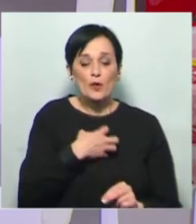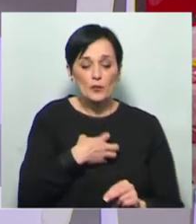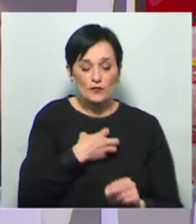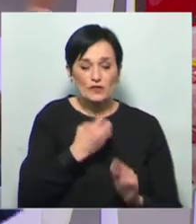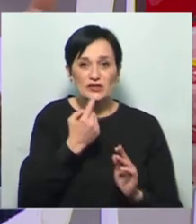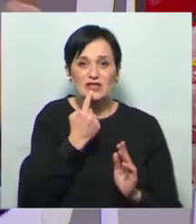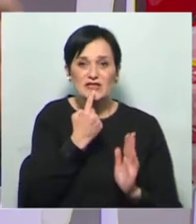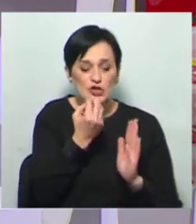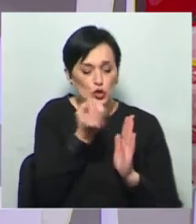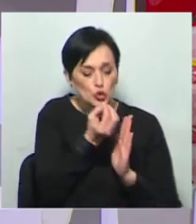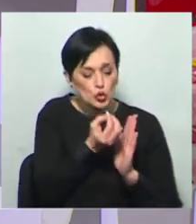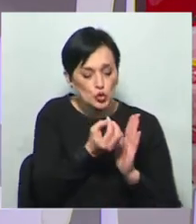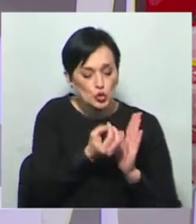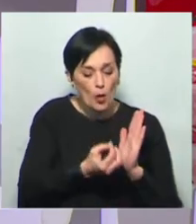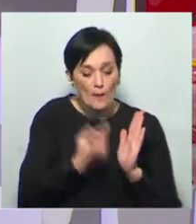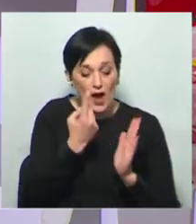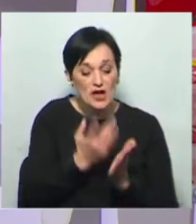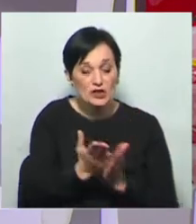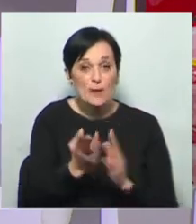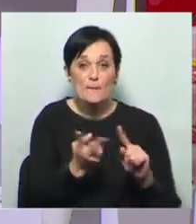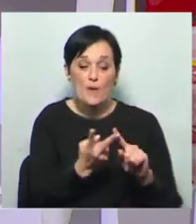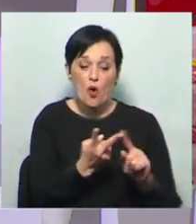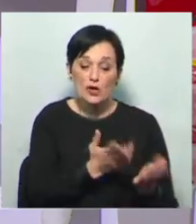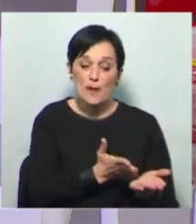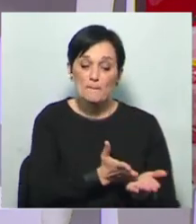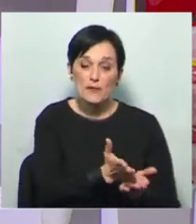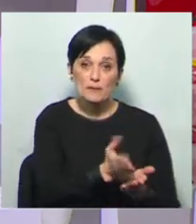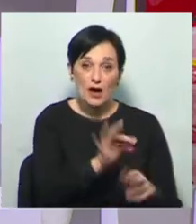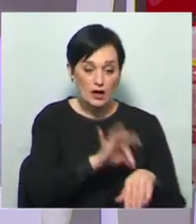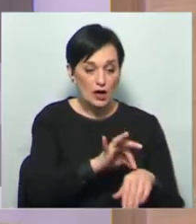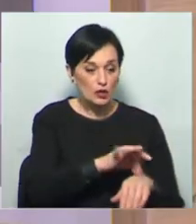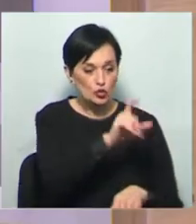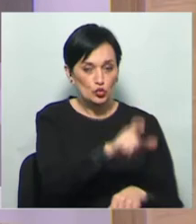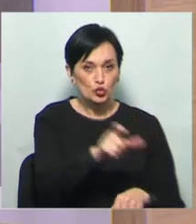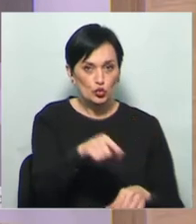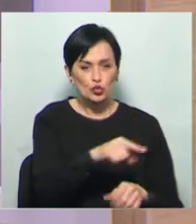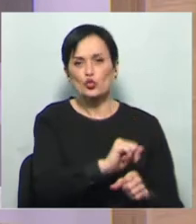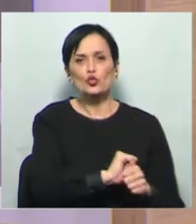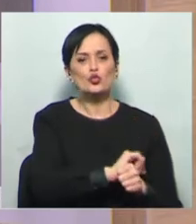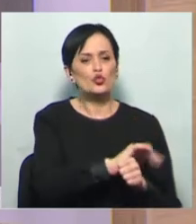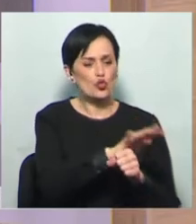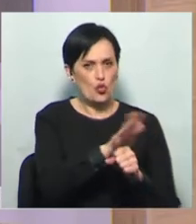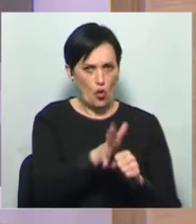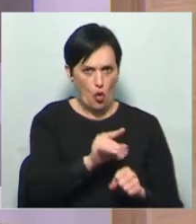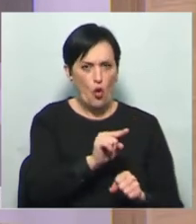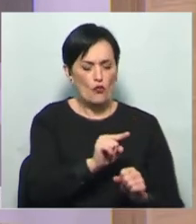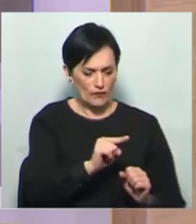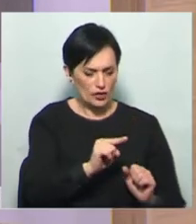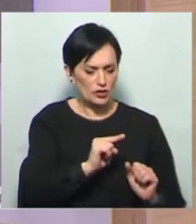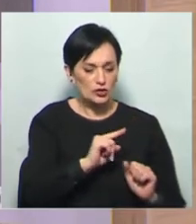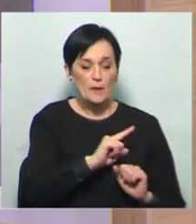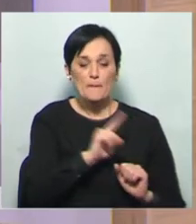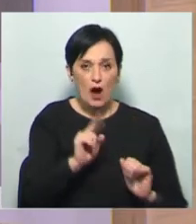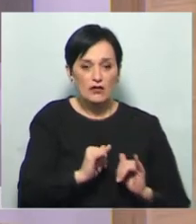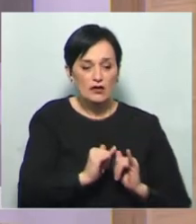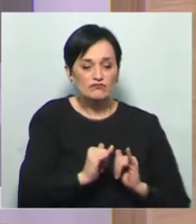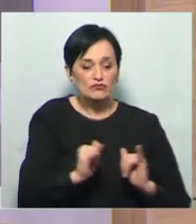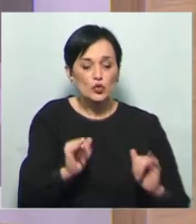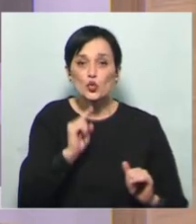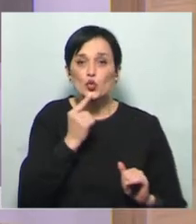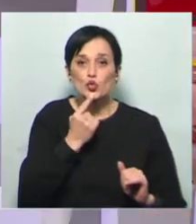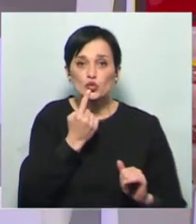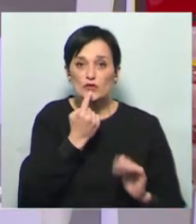თრომბოზების ეს ერთი მიმართულება და მეორე მიმართულება, რა თქმა უნდა, პაციენტები, რომელთაც COVID-ი კლასიკურად მისდით, მაგრამ ურთულდებათ კიდევ